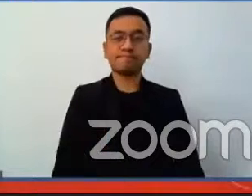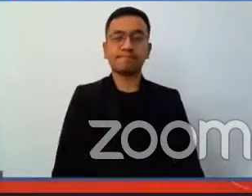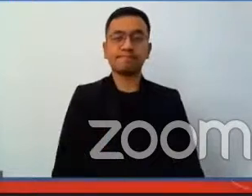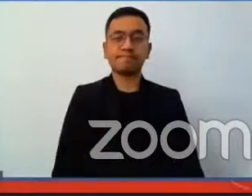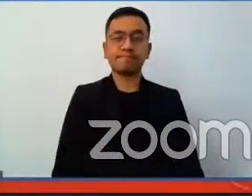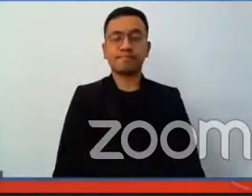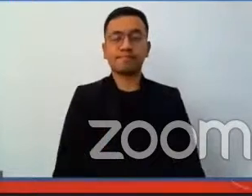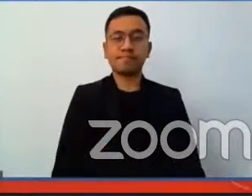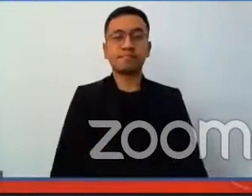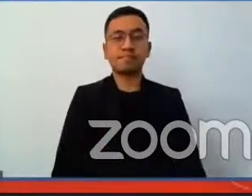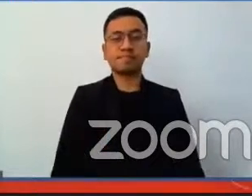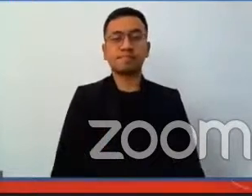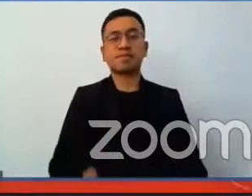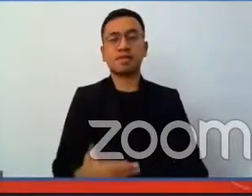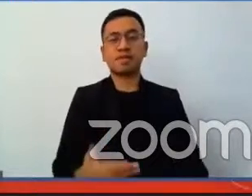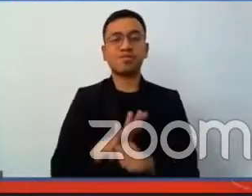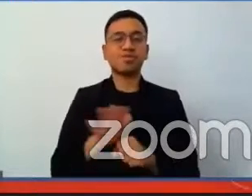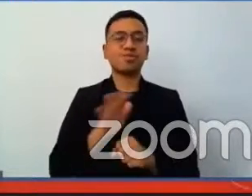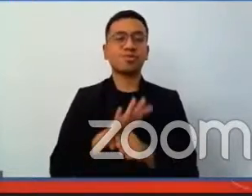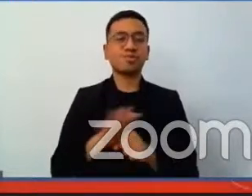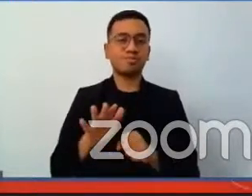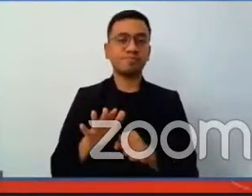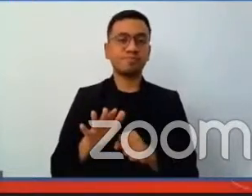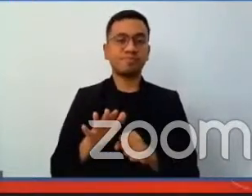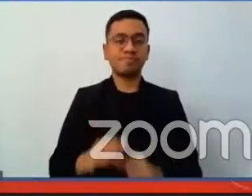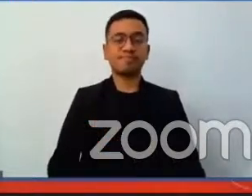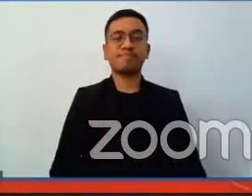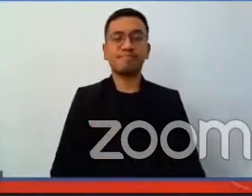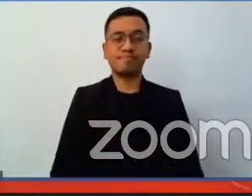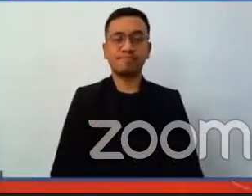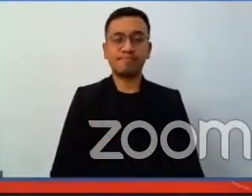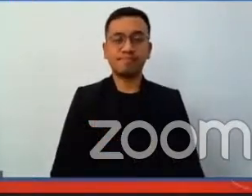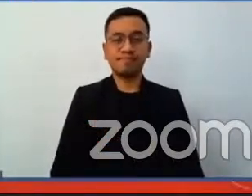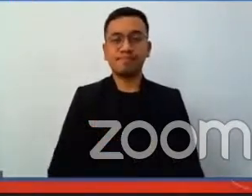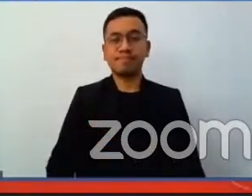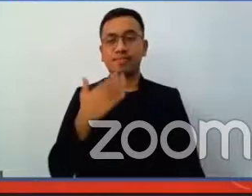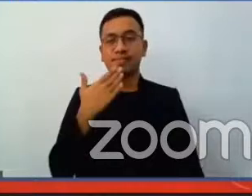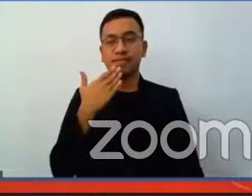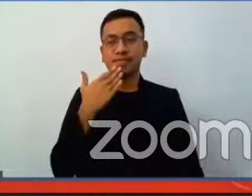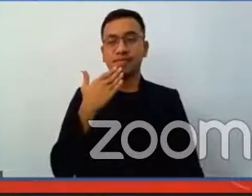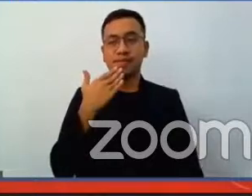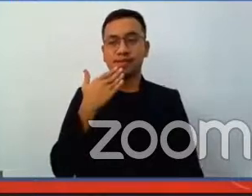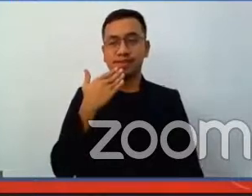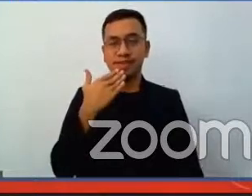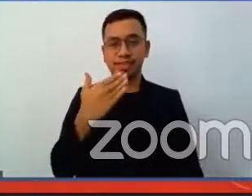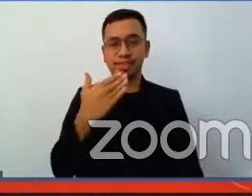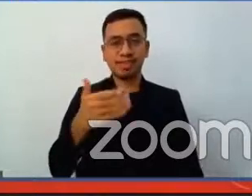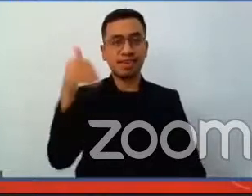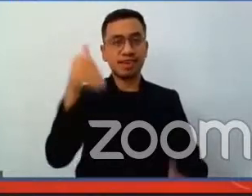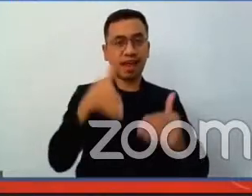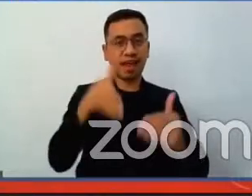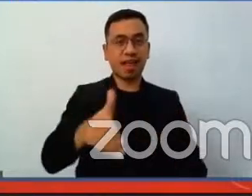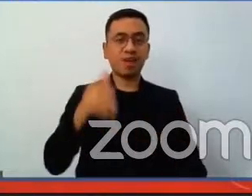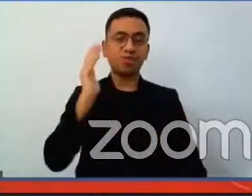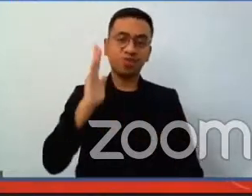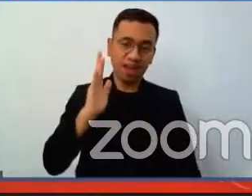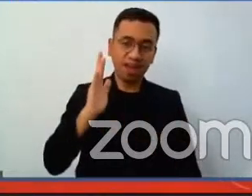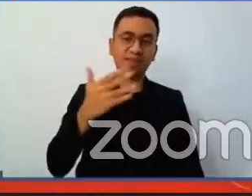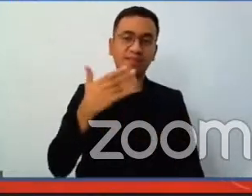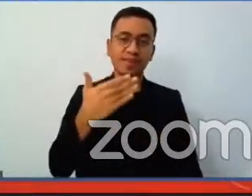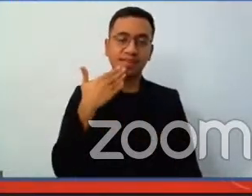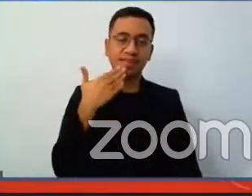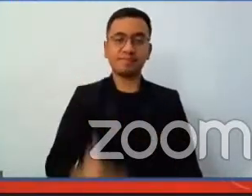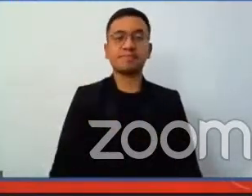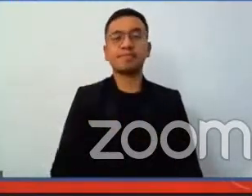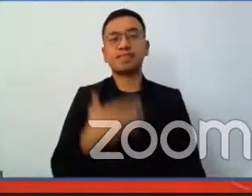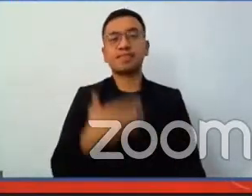Ibu, sekian webinar Digital Society kali ini. Terima kasih atas kehadiran Bapak dan Ibu sekalian.